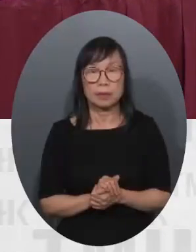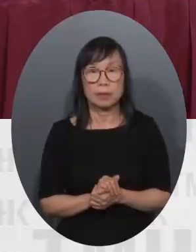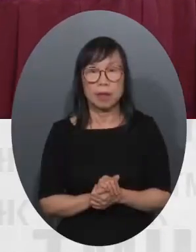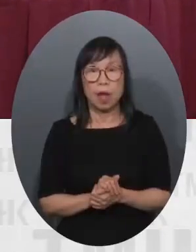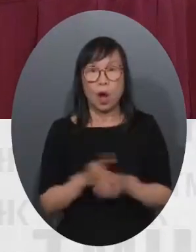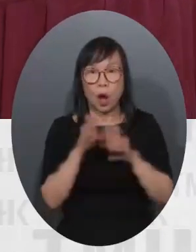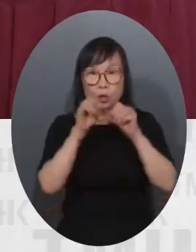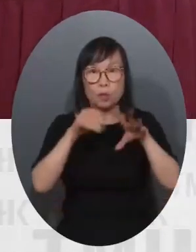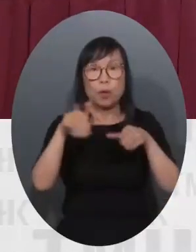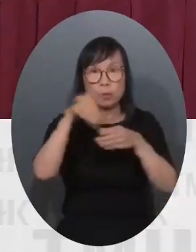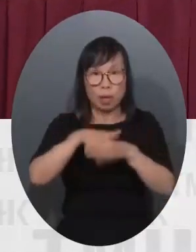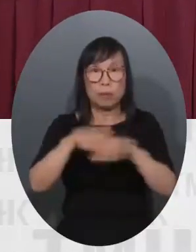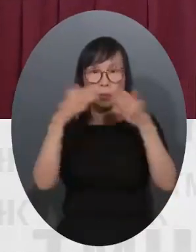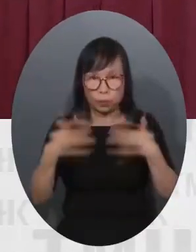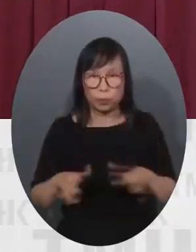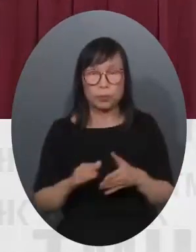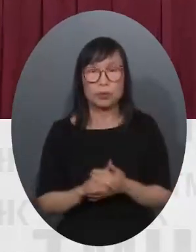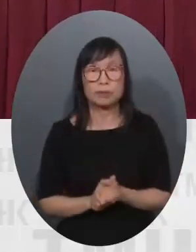我宣布投票結束。